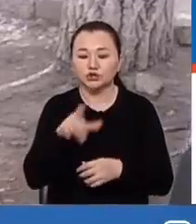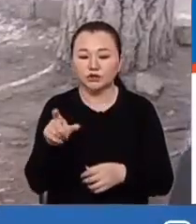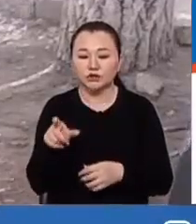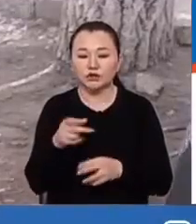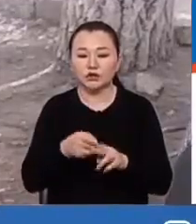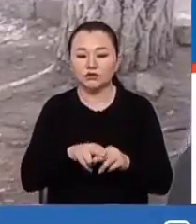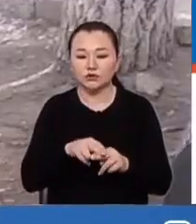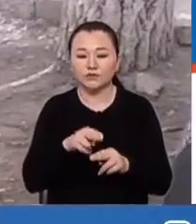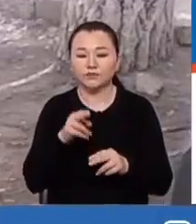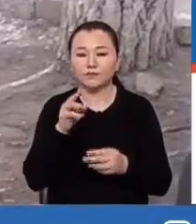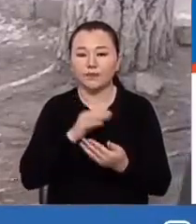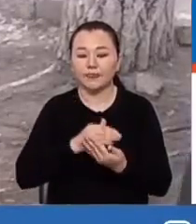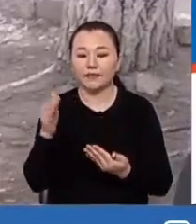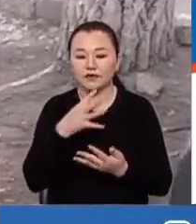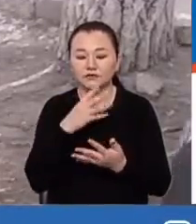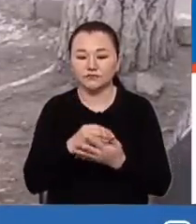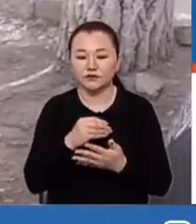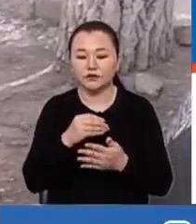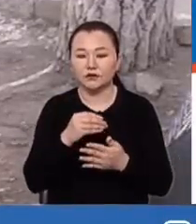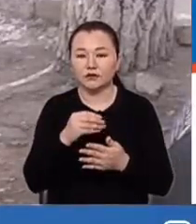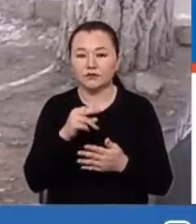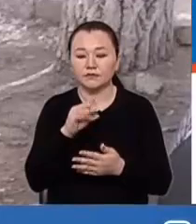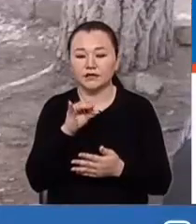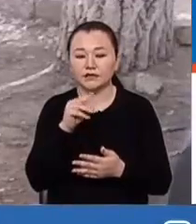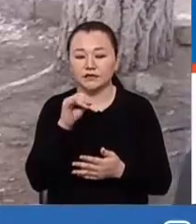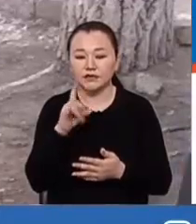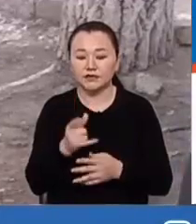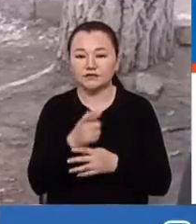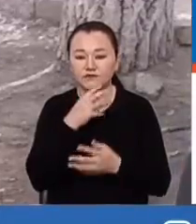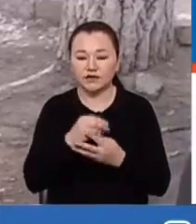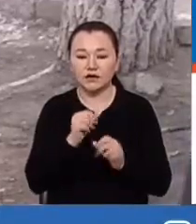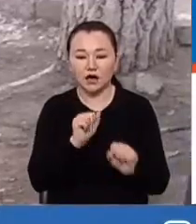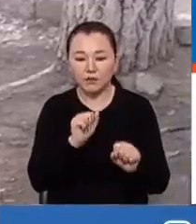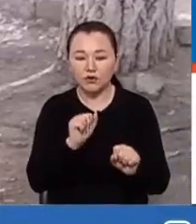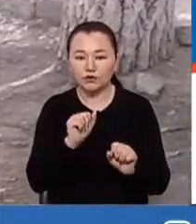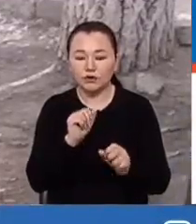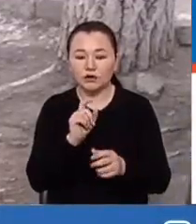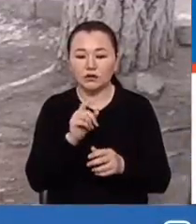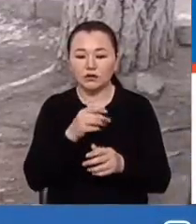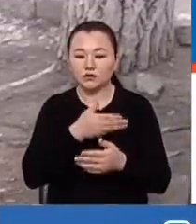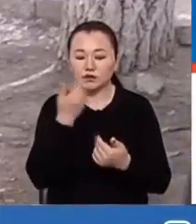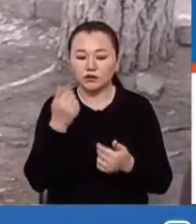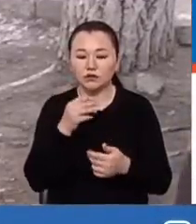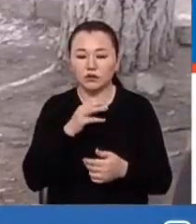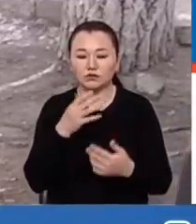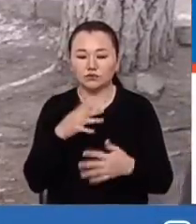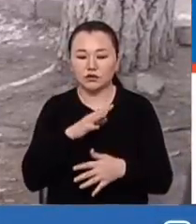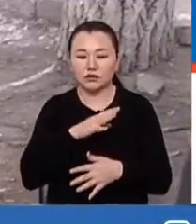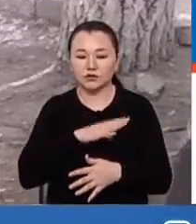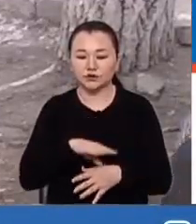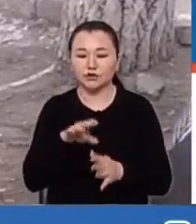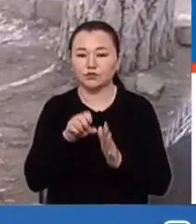которые превысили пределы необходимой обороны, да, и нечаянно убивают,